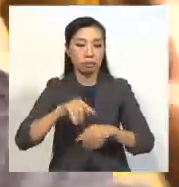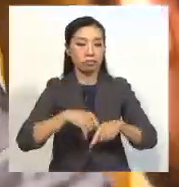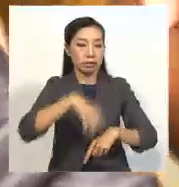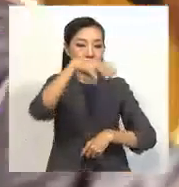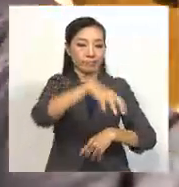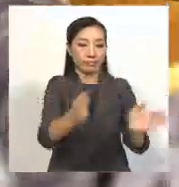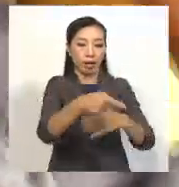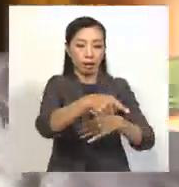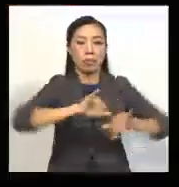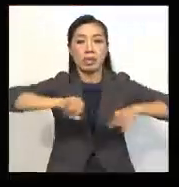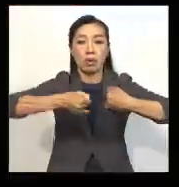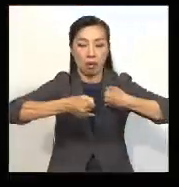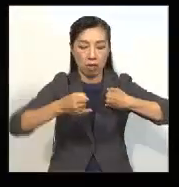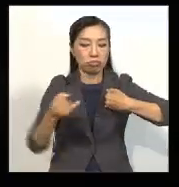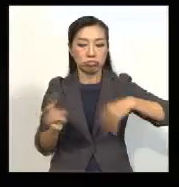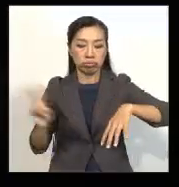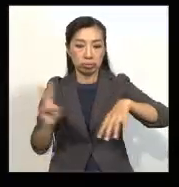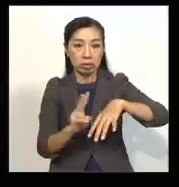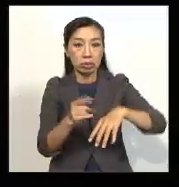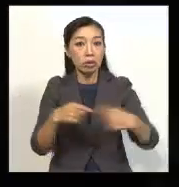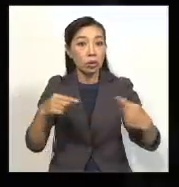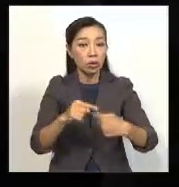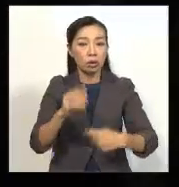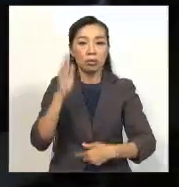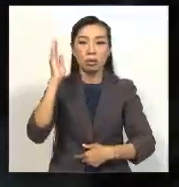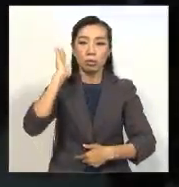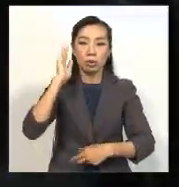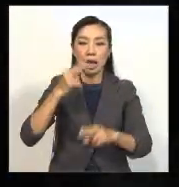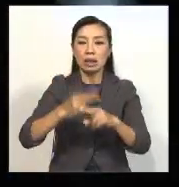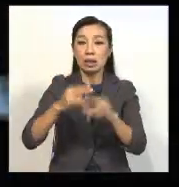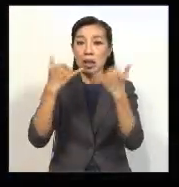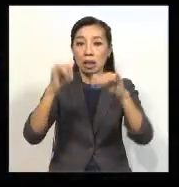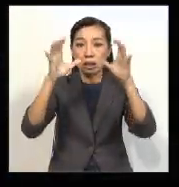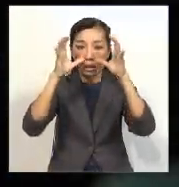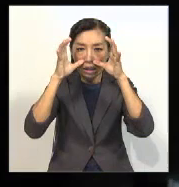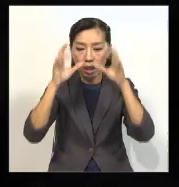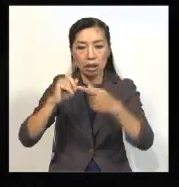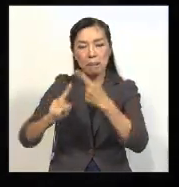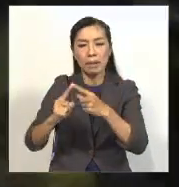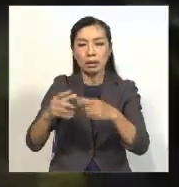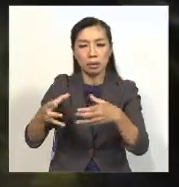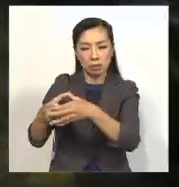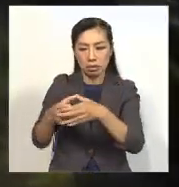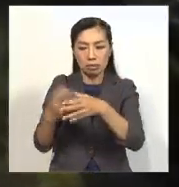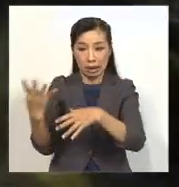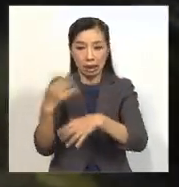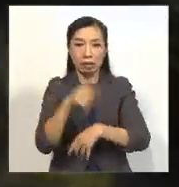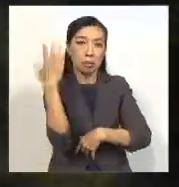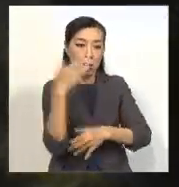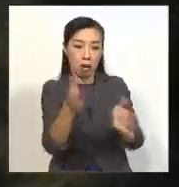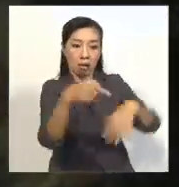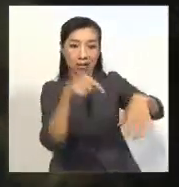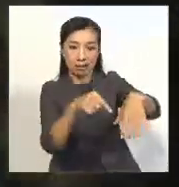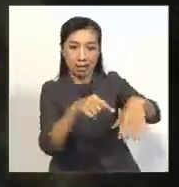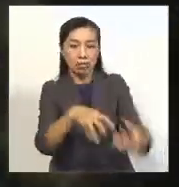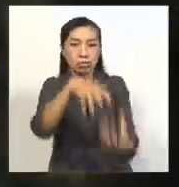ในฐานะผู้เสียหายหลังจากนายสัมฤทธิ์ริมเถื่อนหรือว่าเสือพร้อมกับพวก4คนบุกไปปล้น